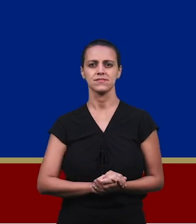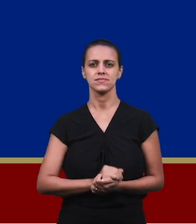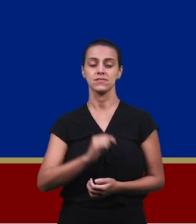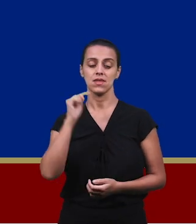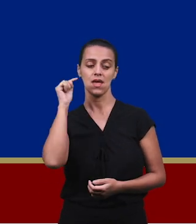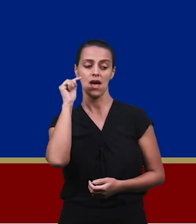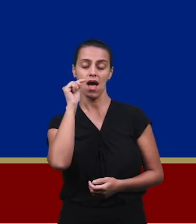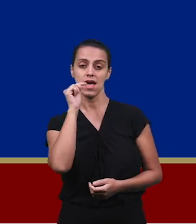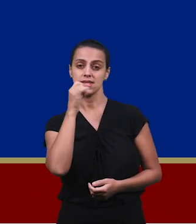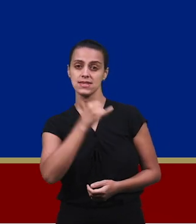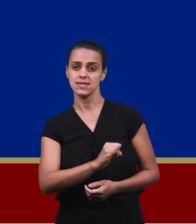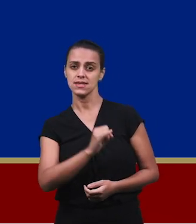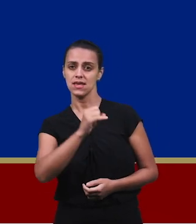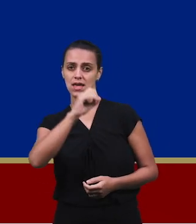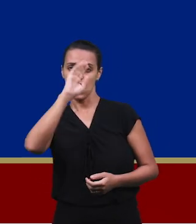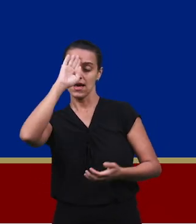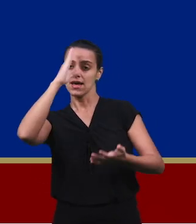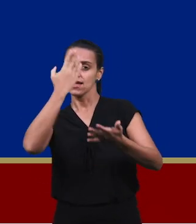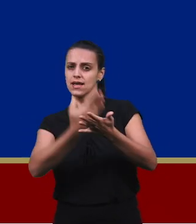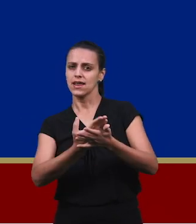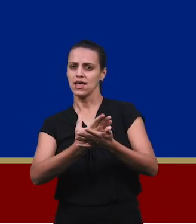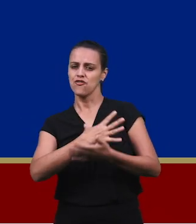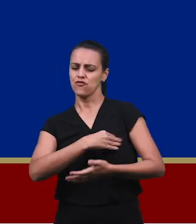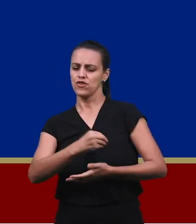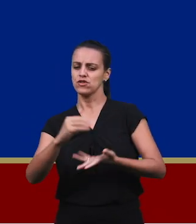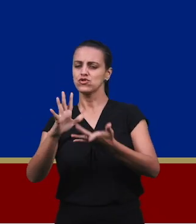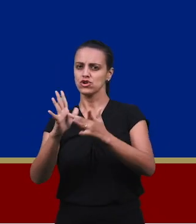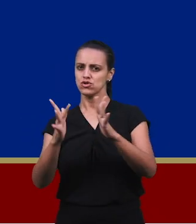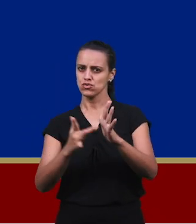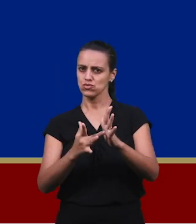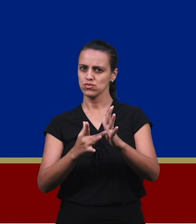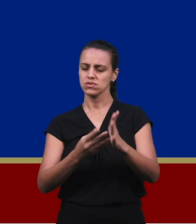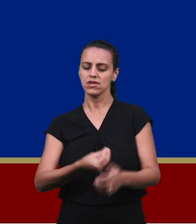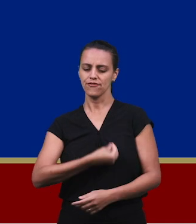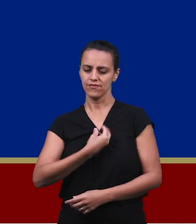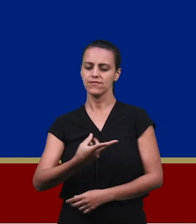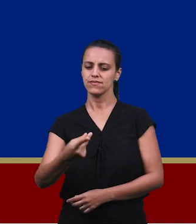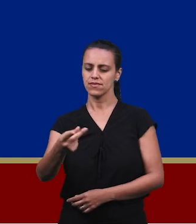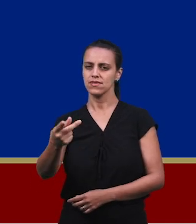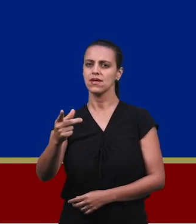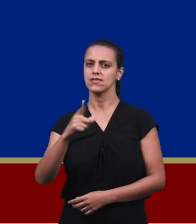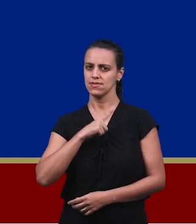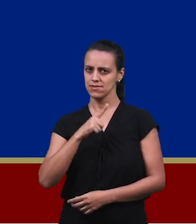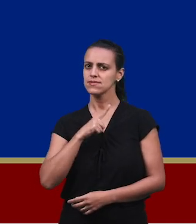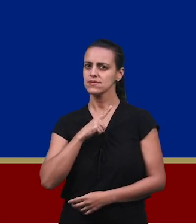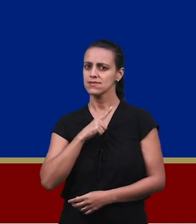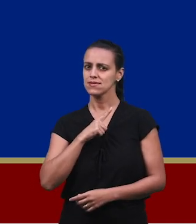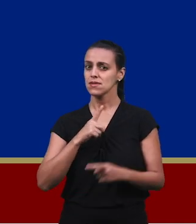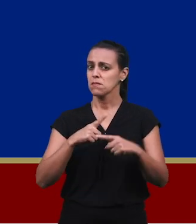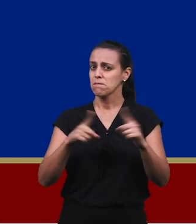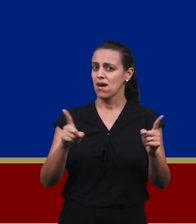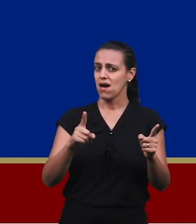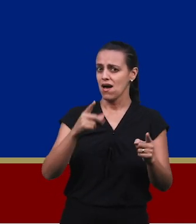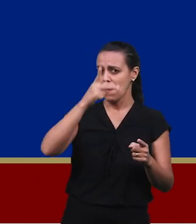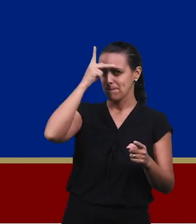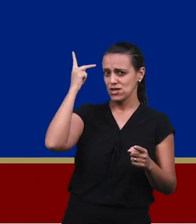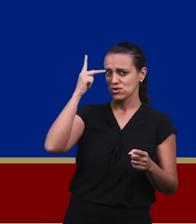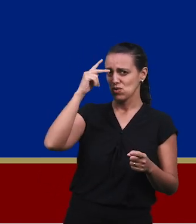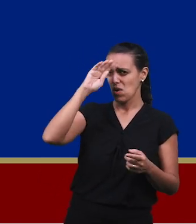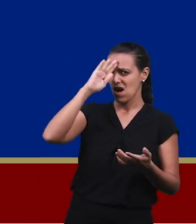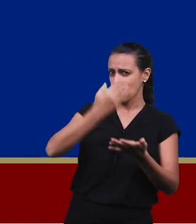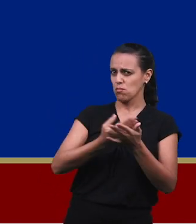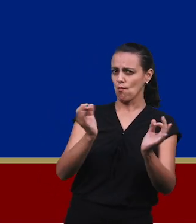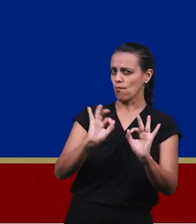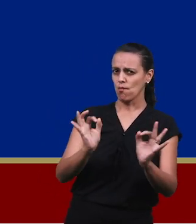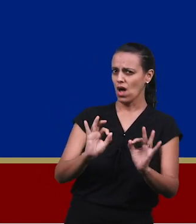en Jésus, celui qui croit dans le Fils a la vie éternelle. Mais celui qui ne croit pas dans le Fils